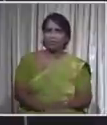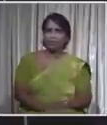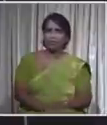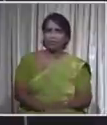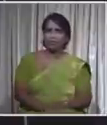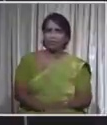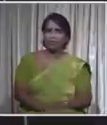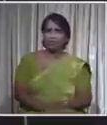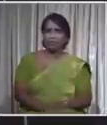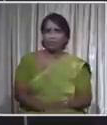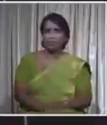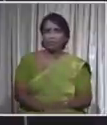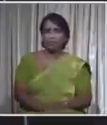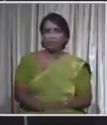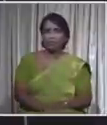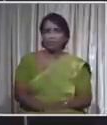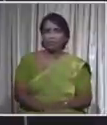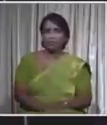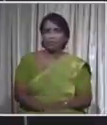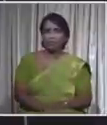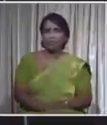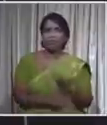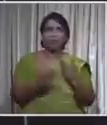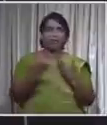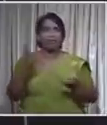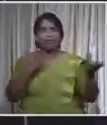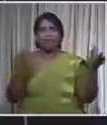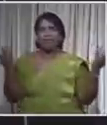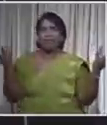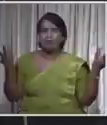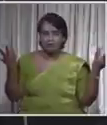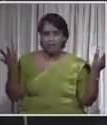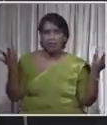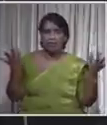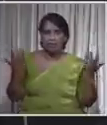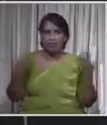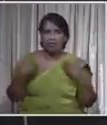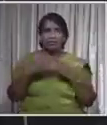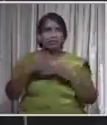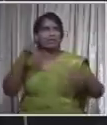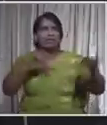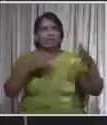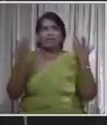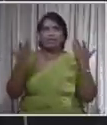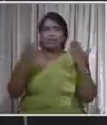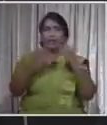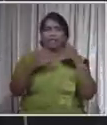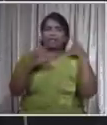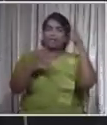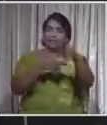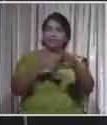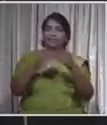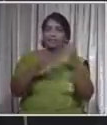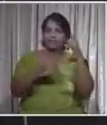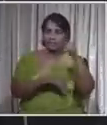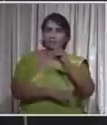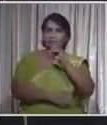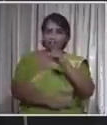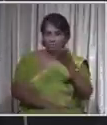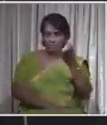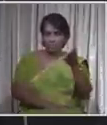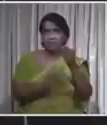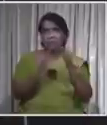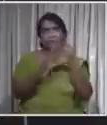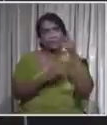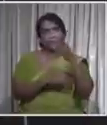ඇත්ත මම අපි ඒ දවස්වල අපිට යන්න තැනක් නැහැ අපිට යන්න තැනක් නැහැ ගියේ මේ ඔන්න ඔන්න අහගන්න මෙන්න මේ